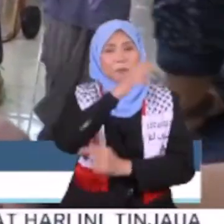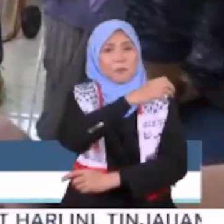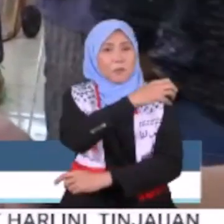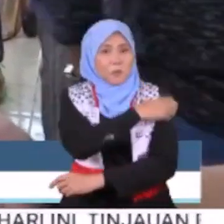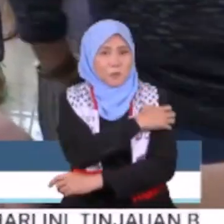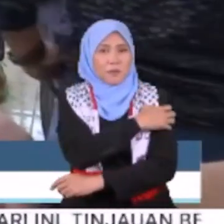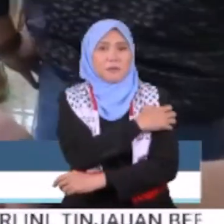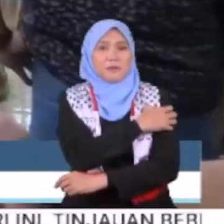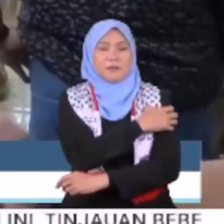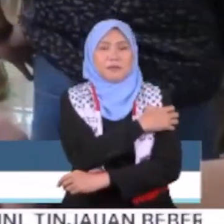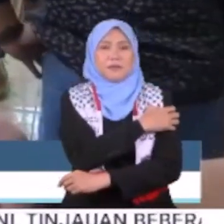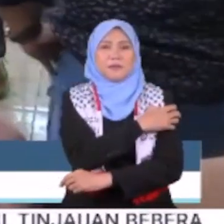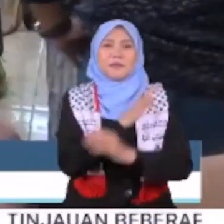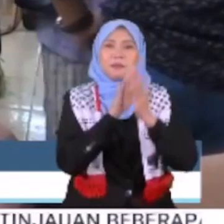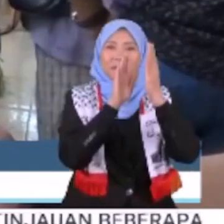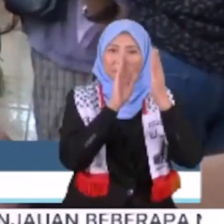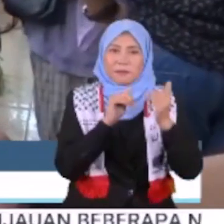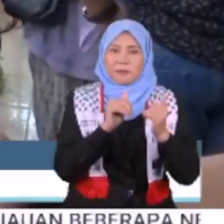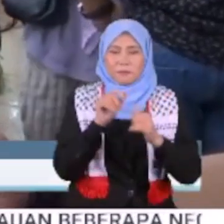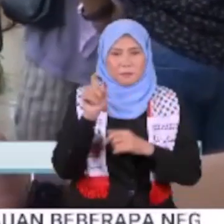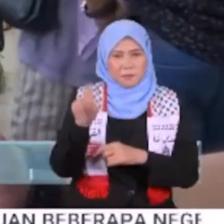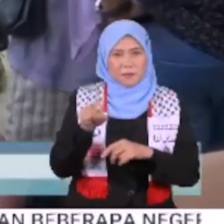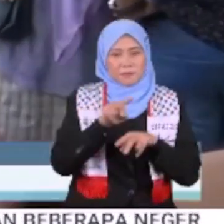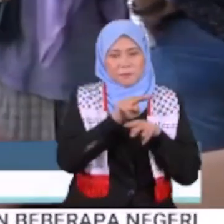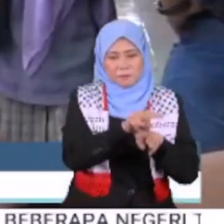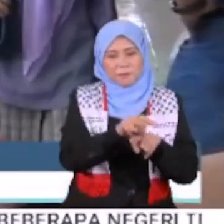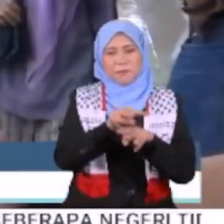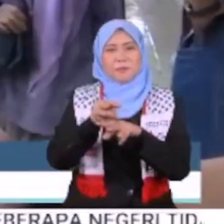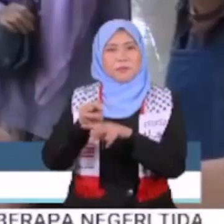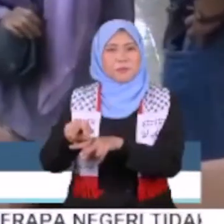lah, kita harap pantau lah